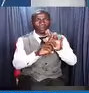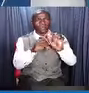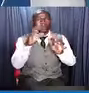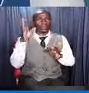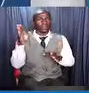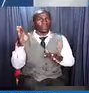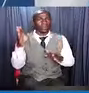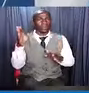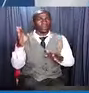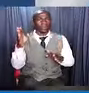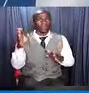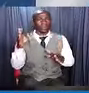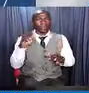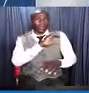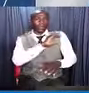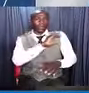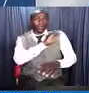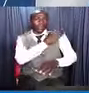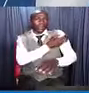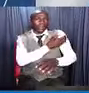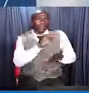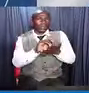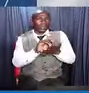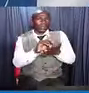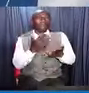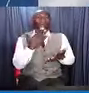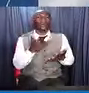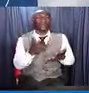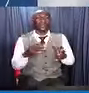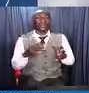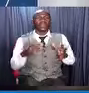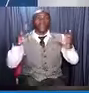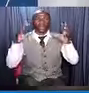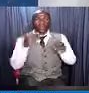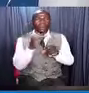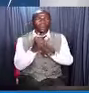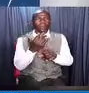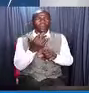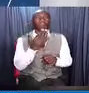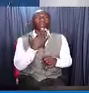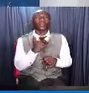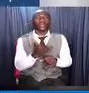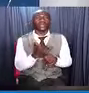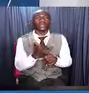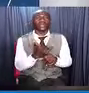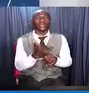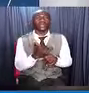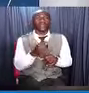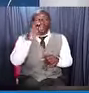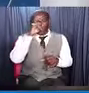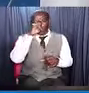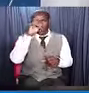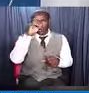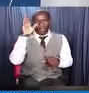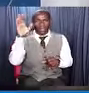God manifested. Madaraka yale alikuwa na haja nayo. And he got all the ranks kazi that he wanted. Alikuwa na haja nayo. All the great work he wanted. Haikupewa Misri. It